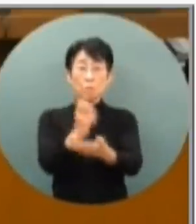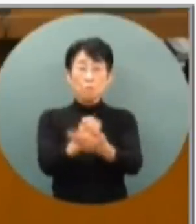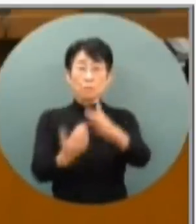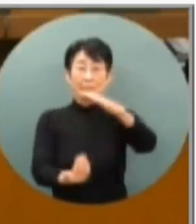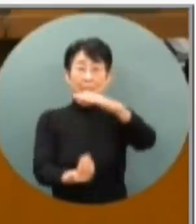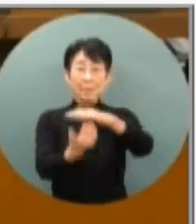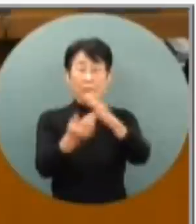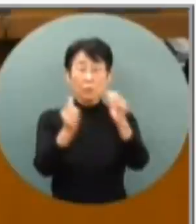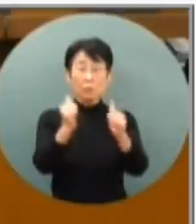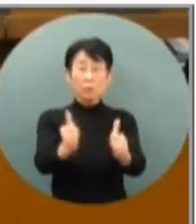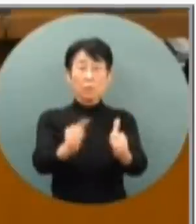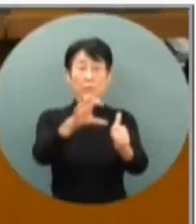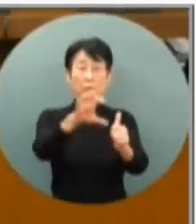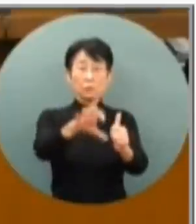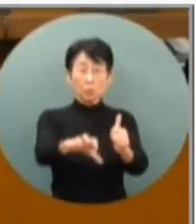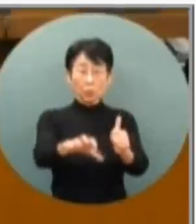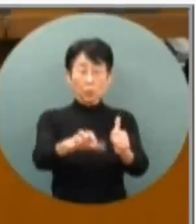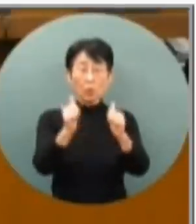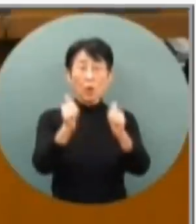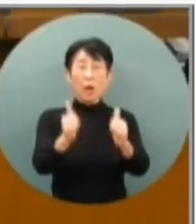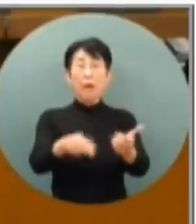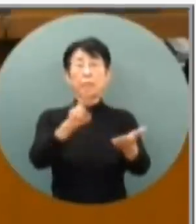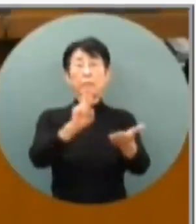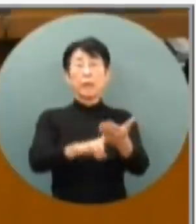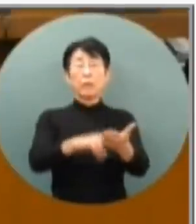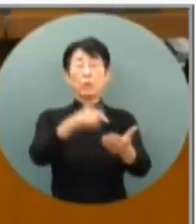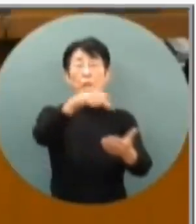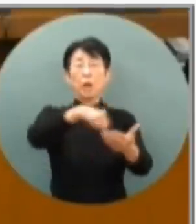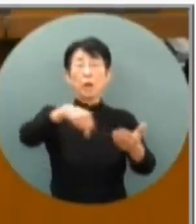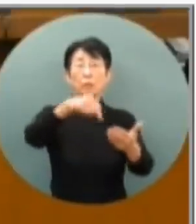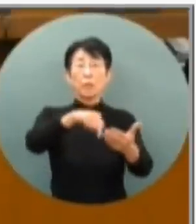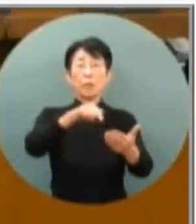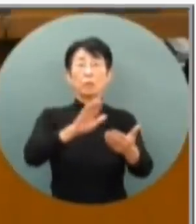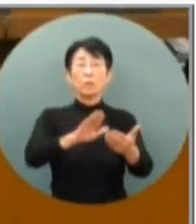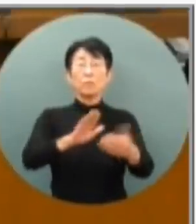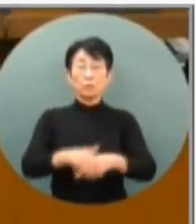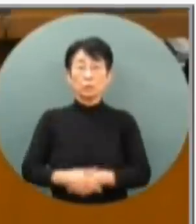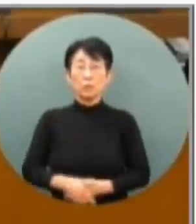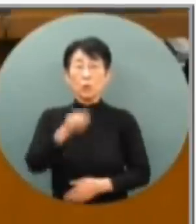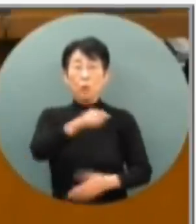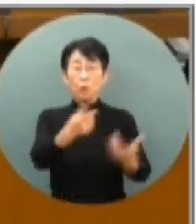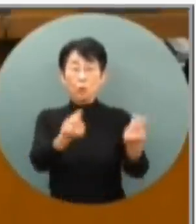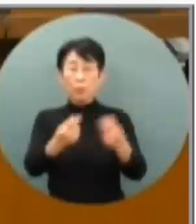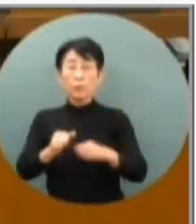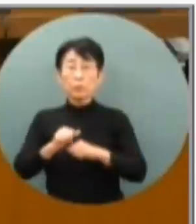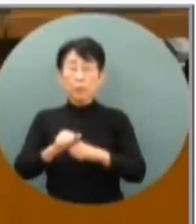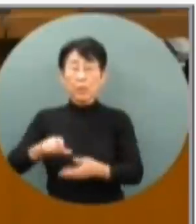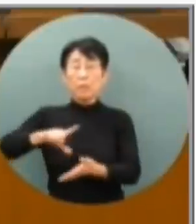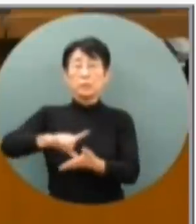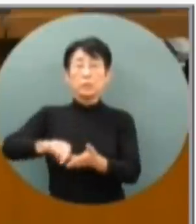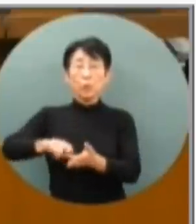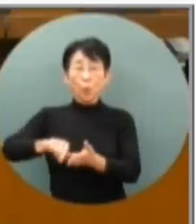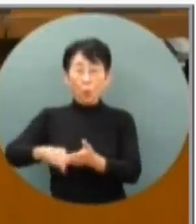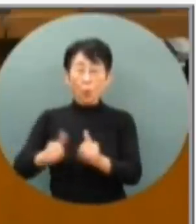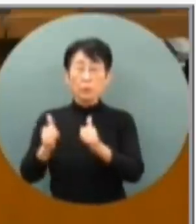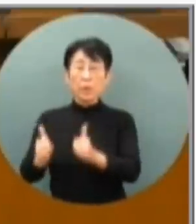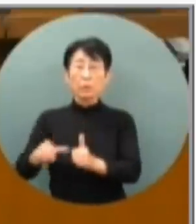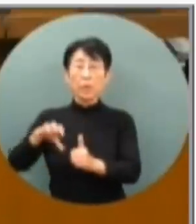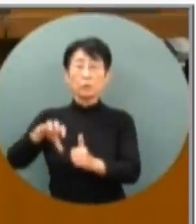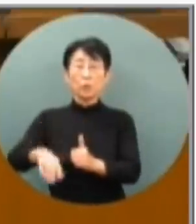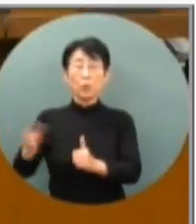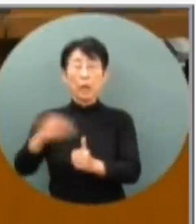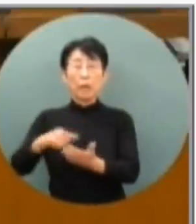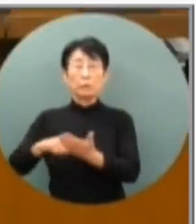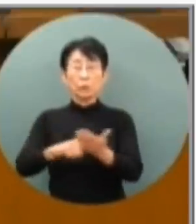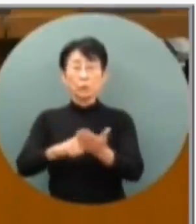認められていることです。ただこれをやろうと思いますと、今現にやってますが、地方裁判所から順番にですね、訴訟を起こして